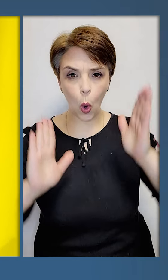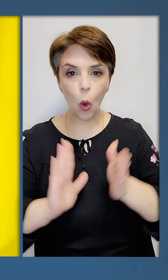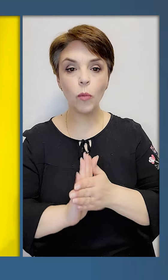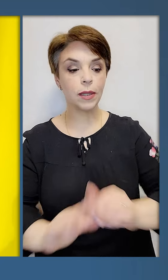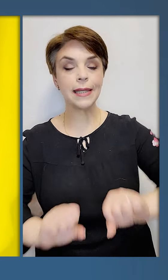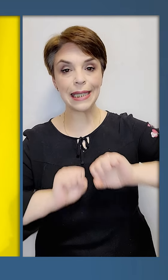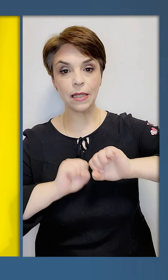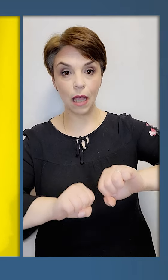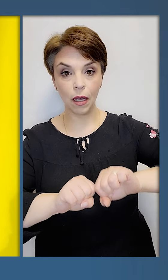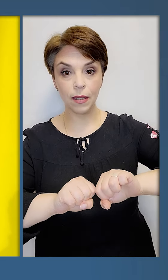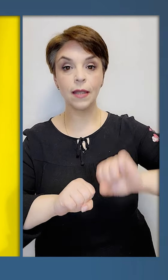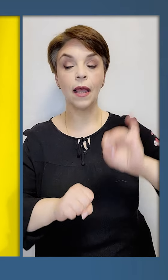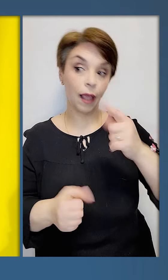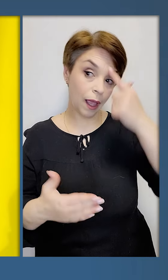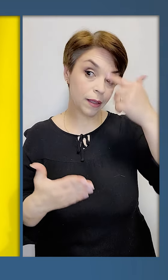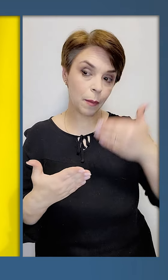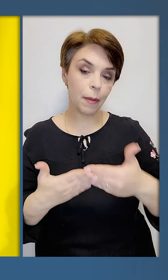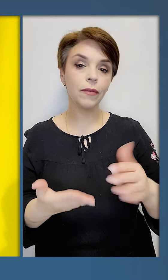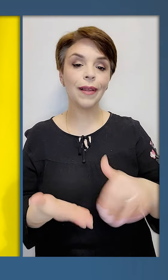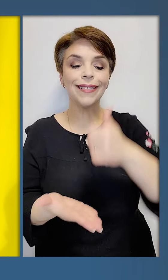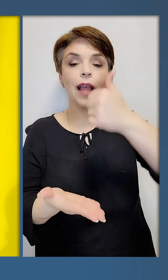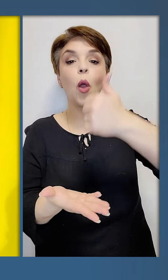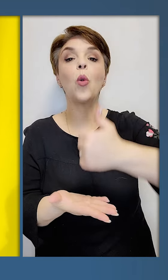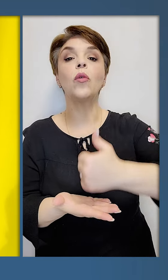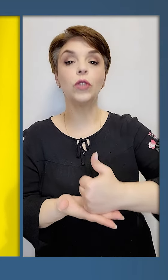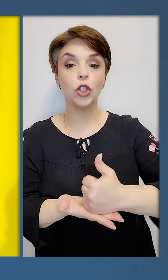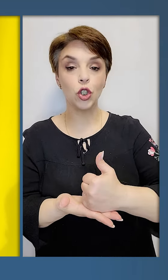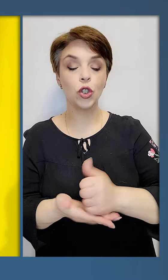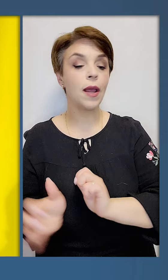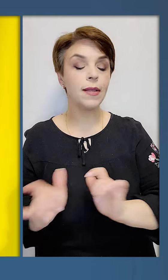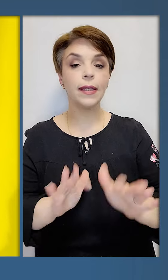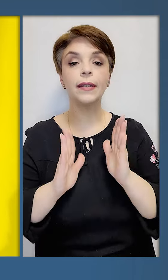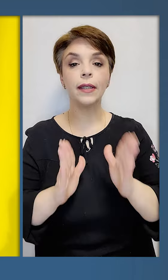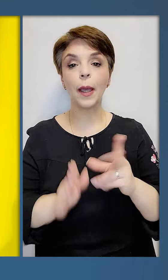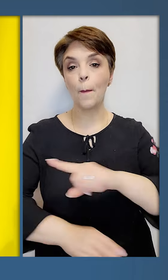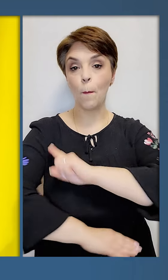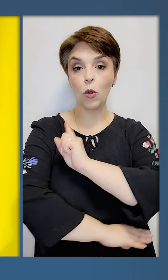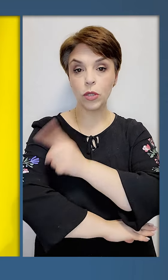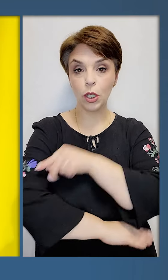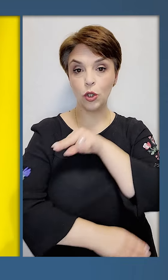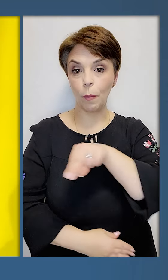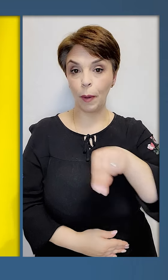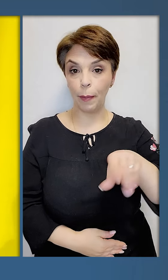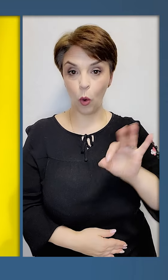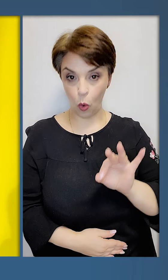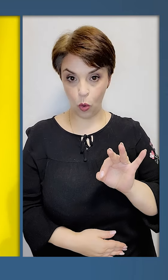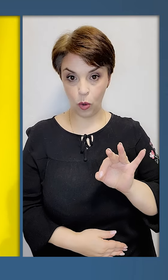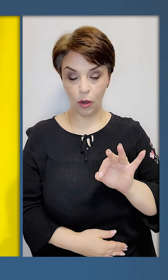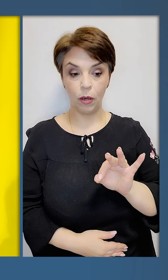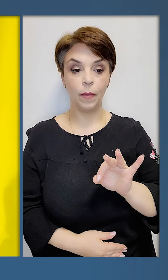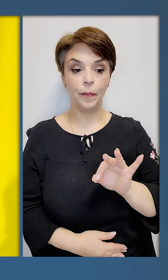комплексний захист і, напевно, найголовніше діяти не тільки посилюючи ППО